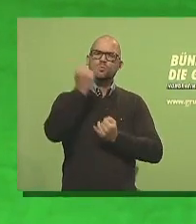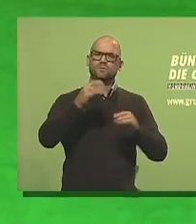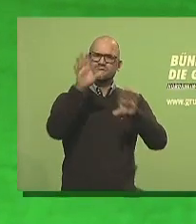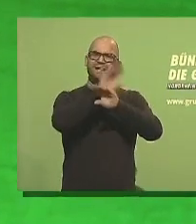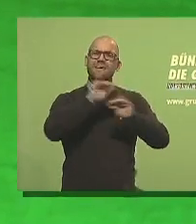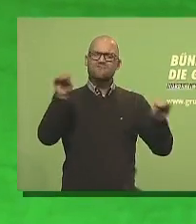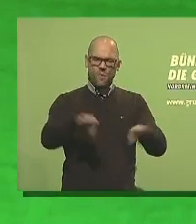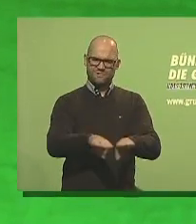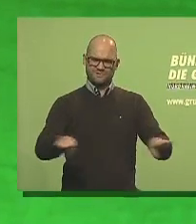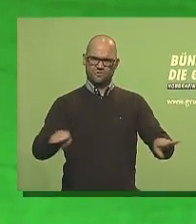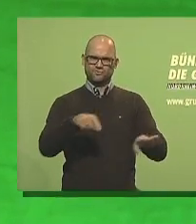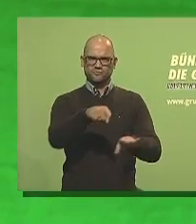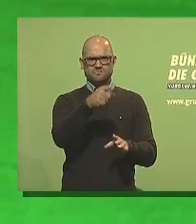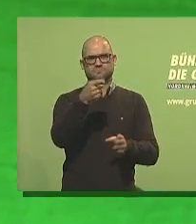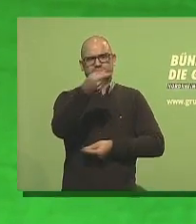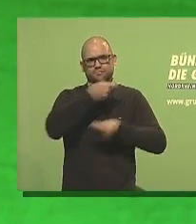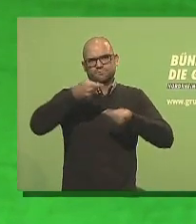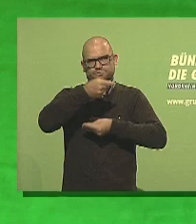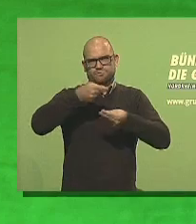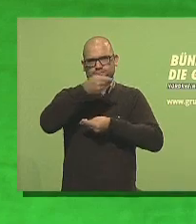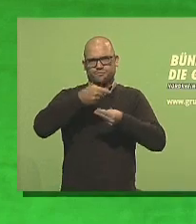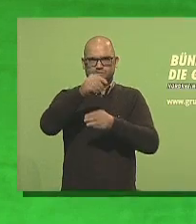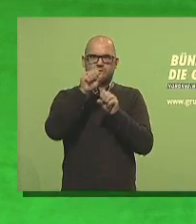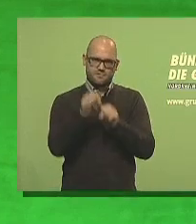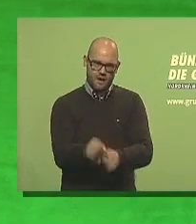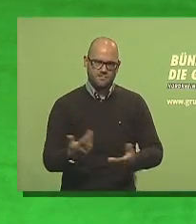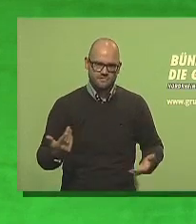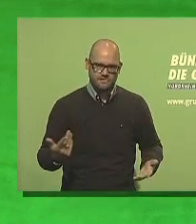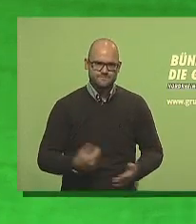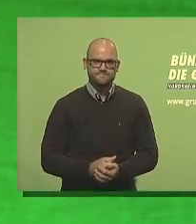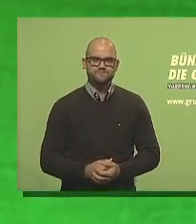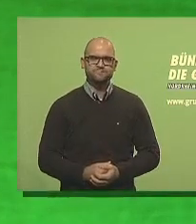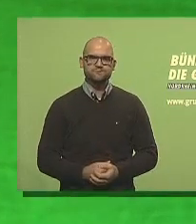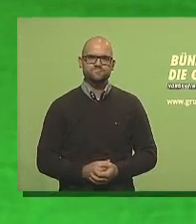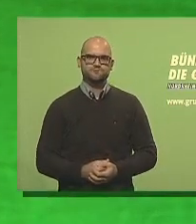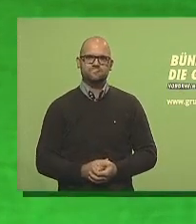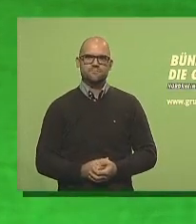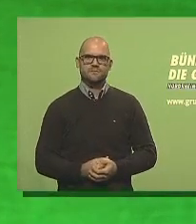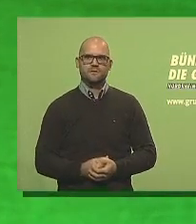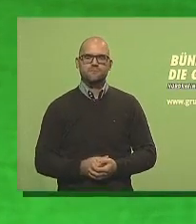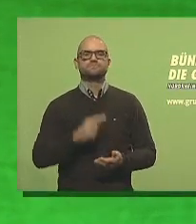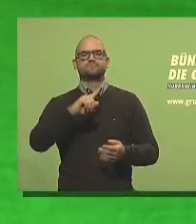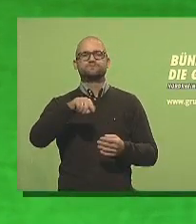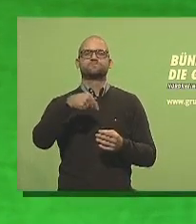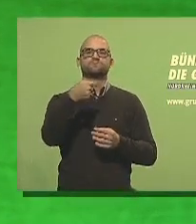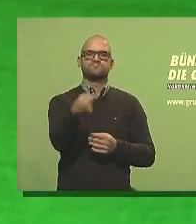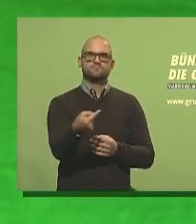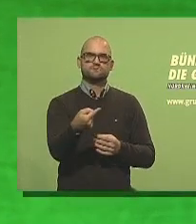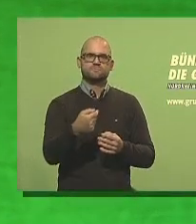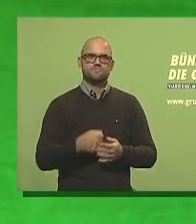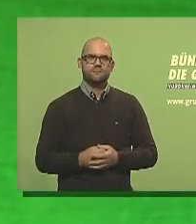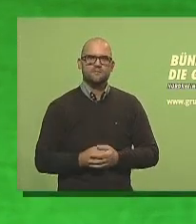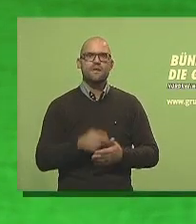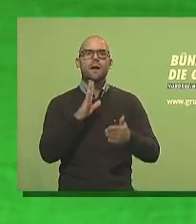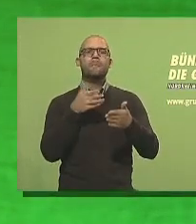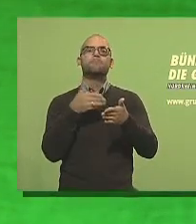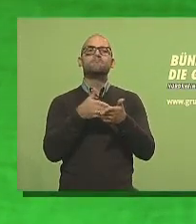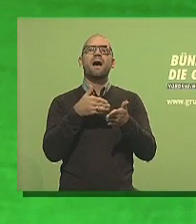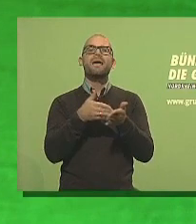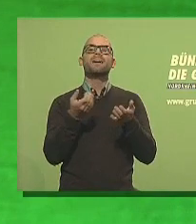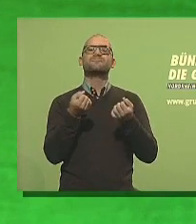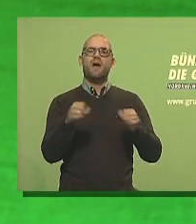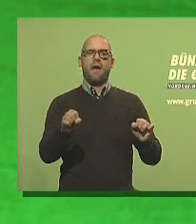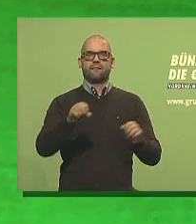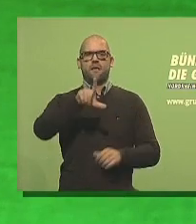Schwalbe ist sowieso ansprechbar für dieses ganze Thema. Der nächste Punkt ist das Thema barrierefreie